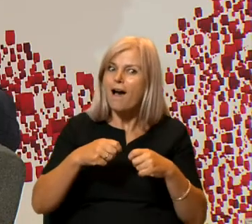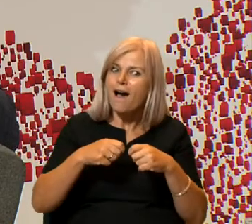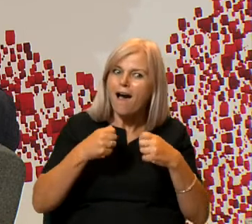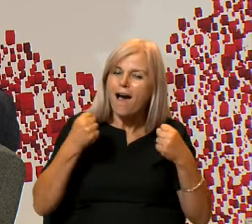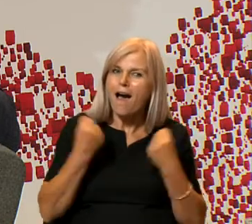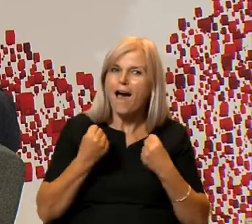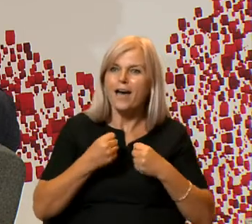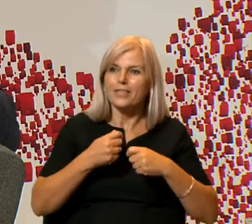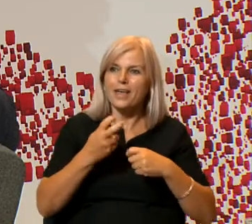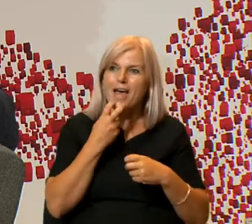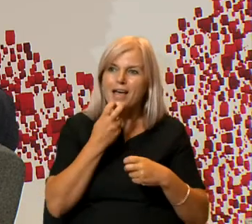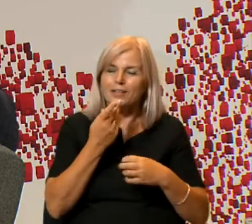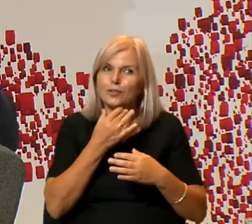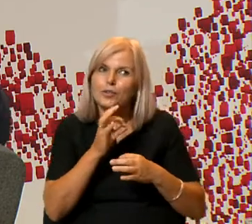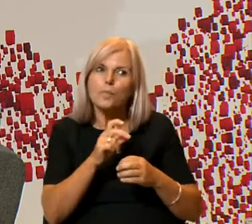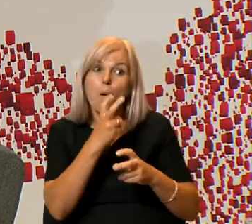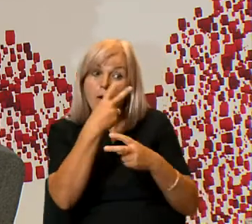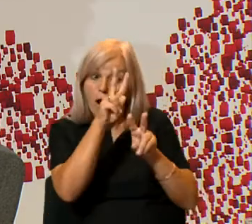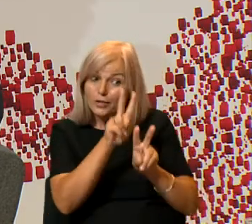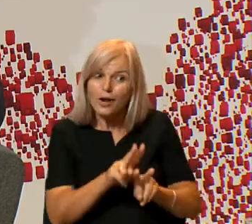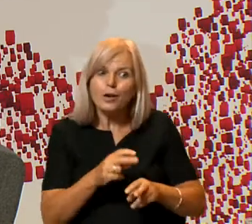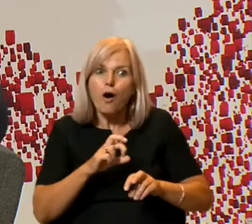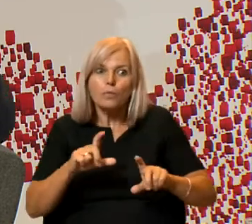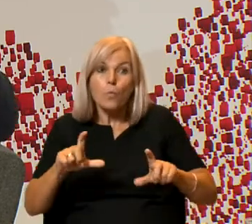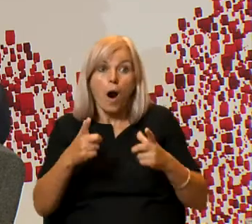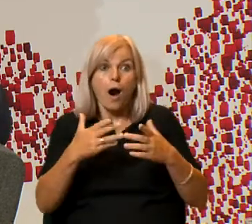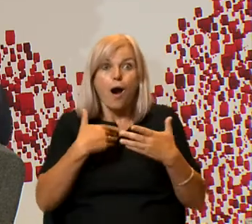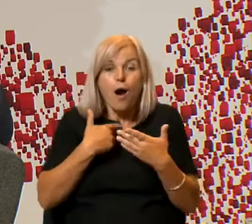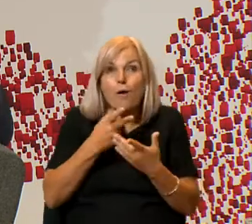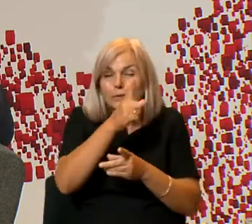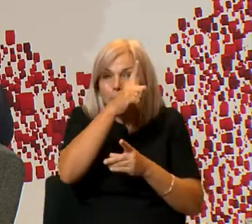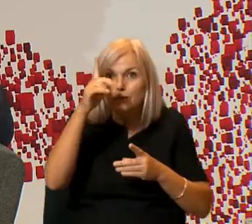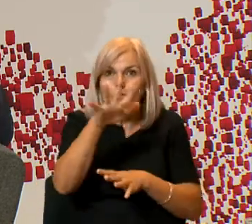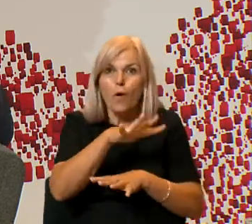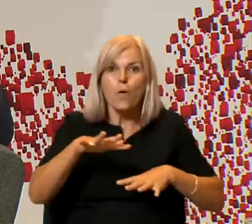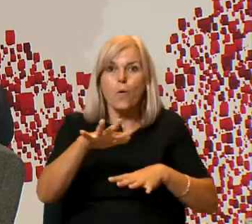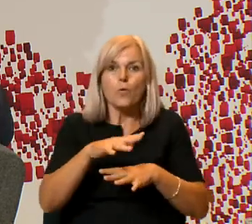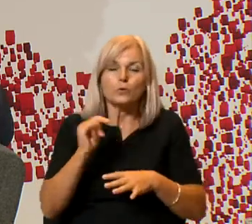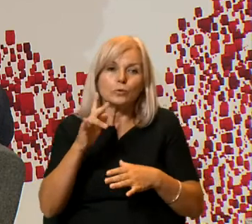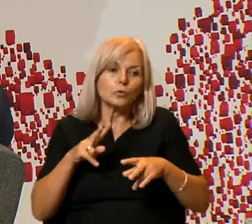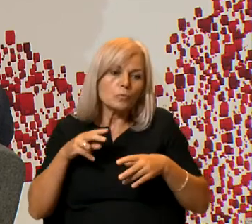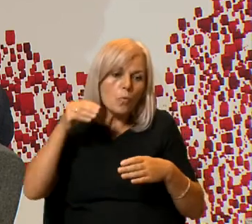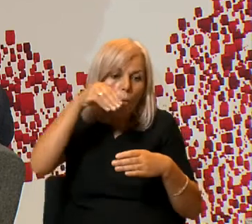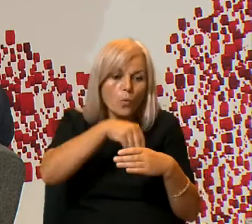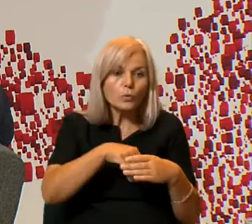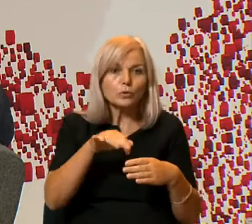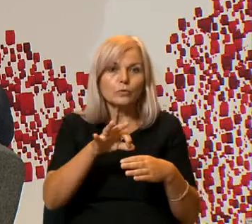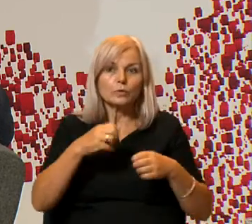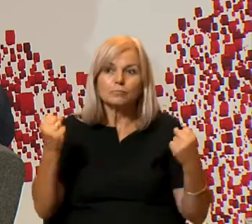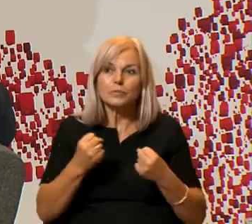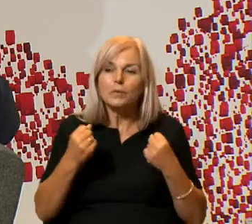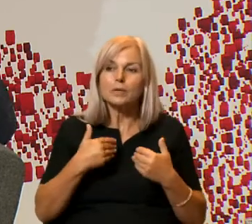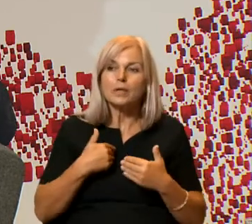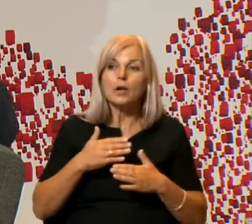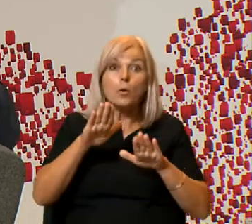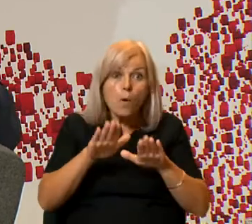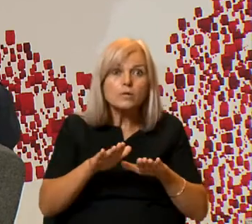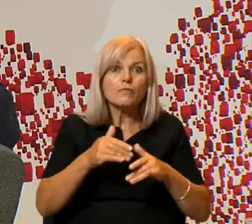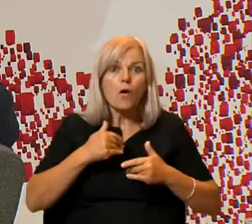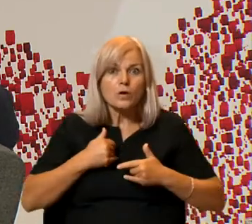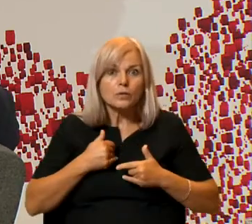który nie tylko był niekontrolowalny, zaskakiwał ludzi, którzy w tym przedsięwzięciu wzięli udział, ale też pozwolił im